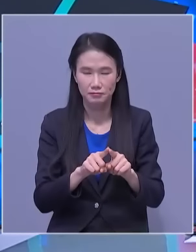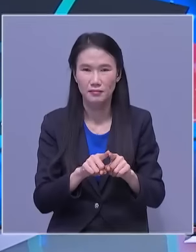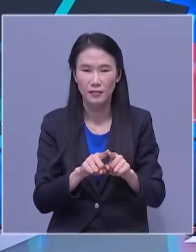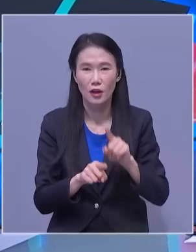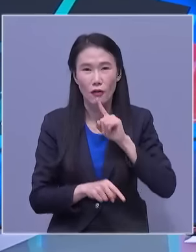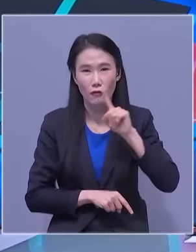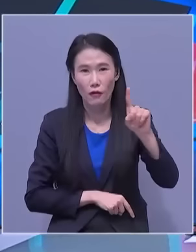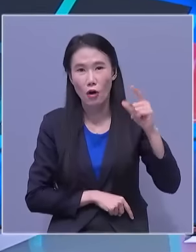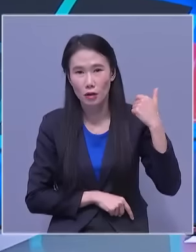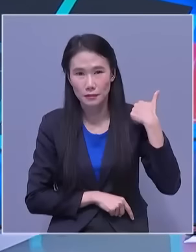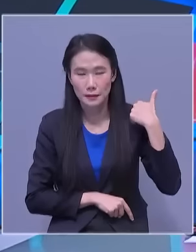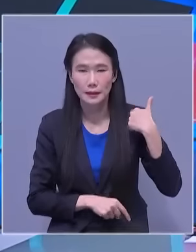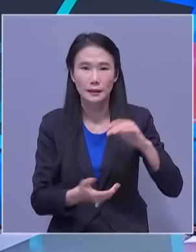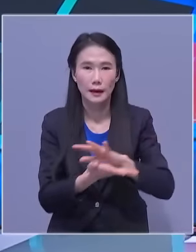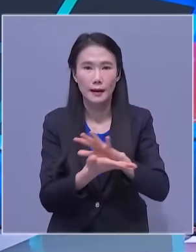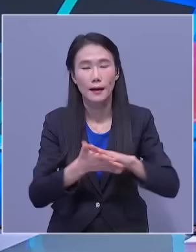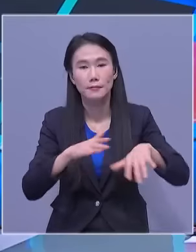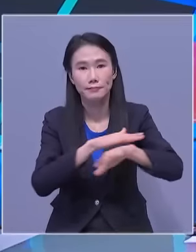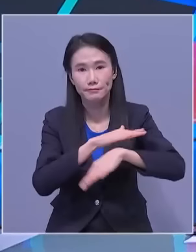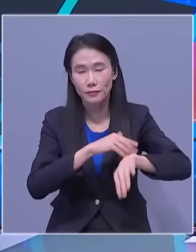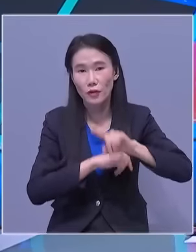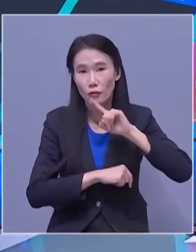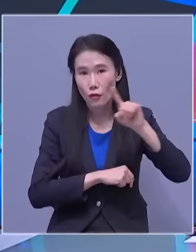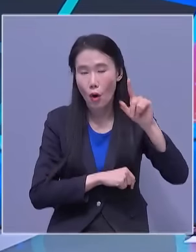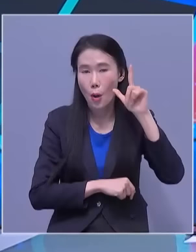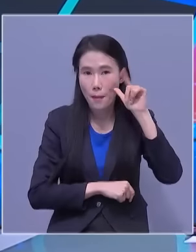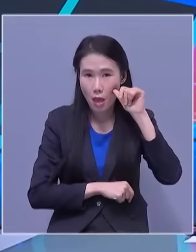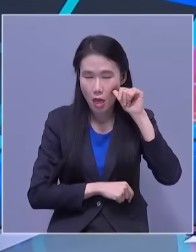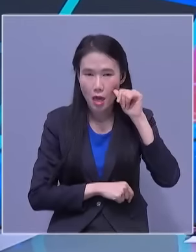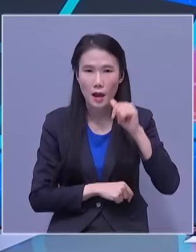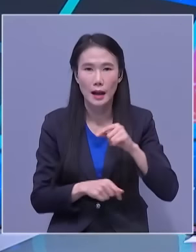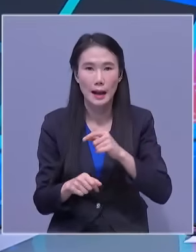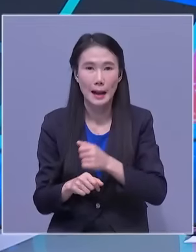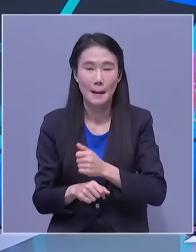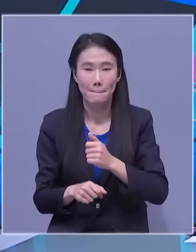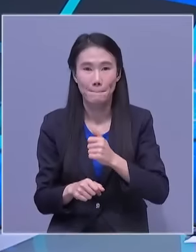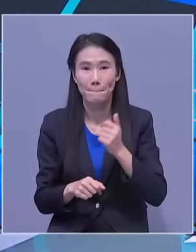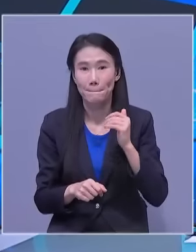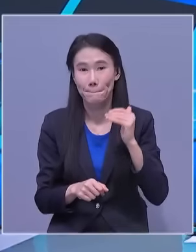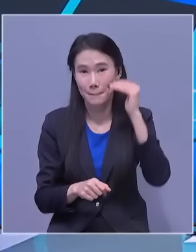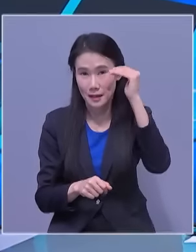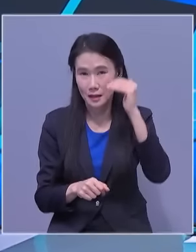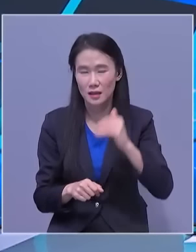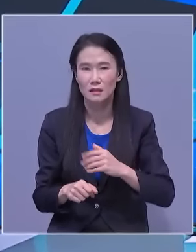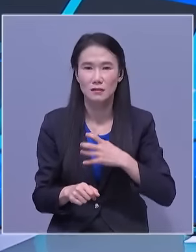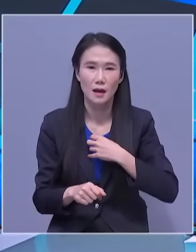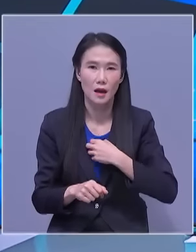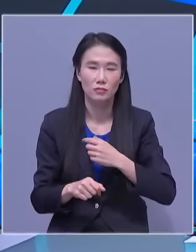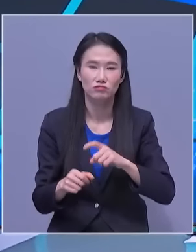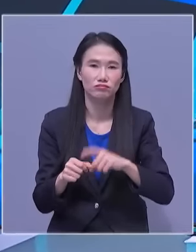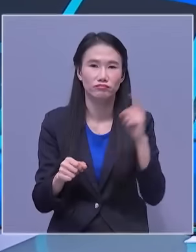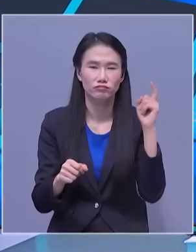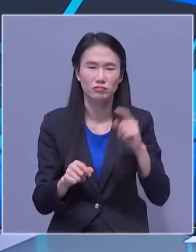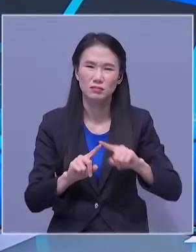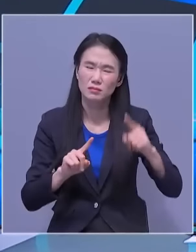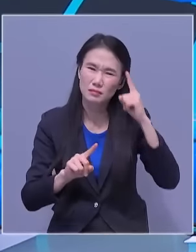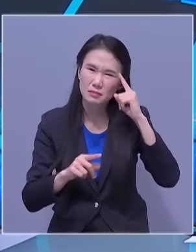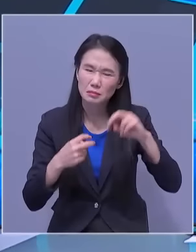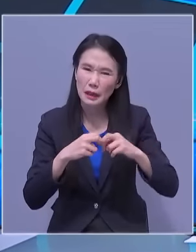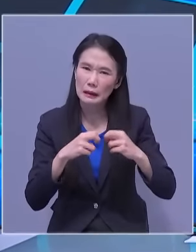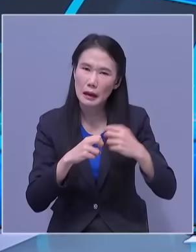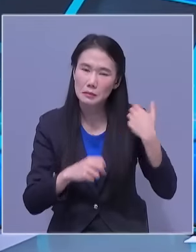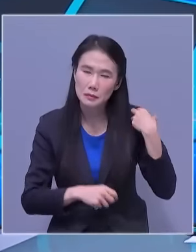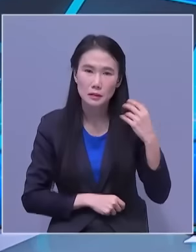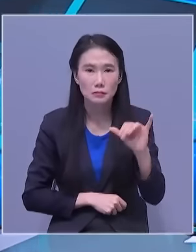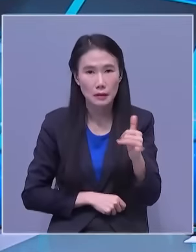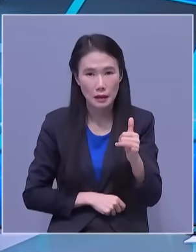เนี่ยเห็นว่าเตรียมยื่นฟ้องนะคะแม่กับพี่ชายเพิกถอนทรัพย์นี่เป็นคดีที่ไม่รู้จะเป็นมหากาบอีกยาว